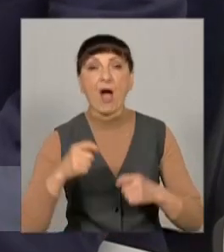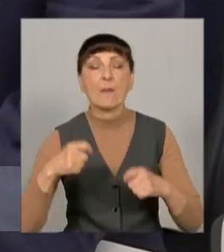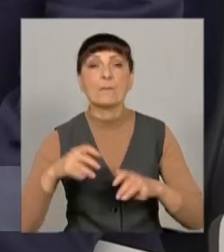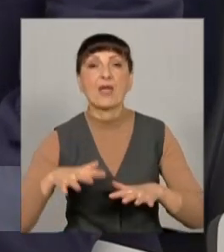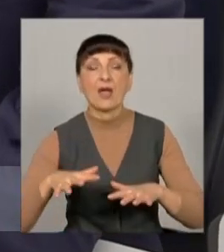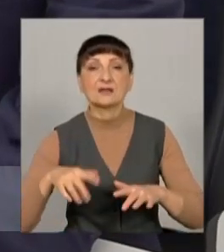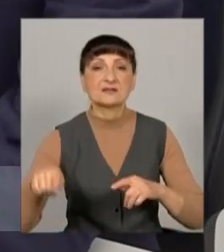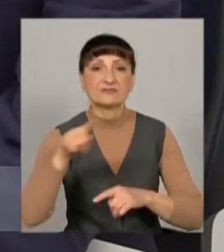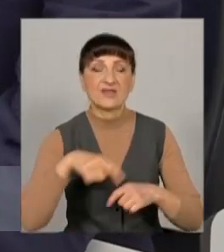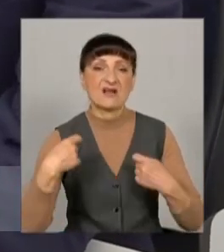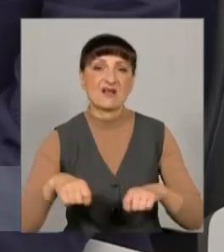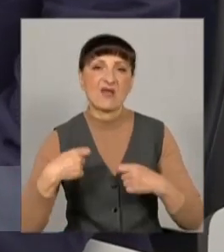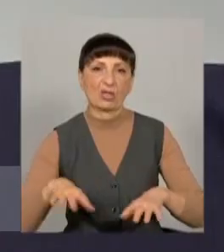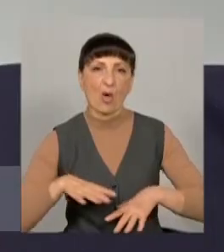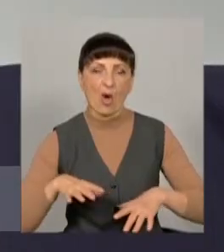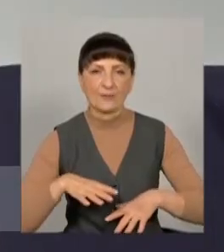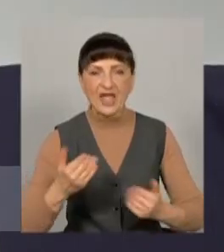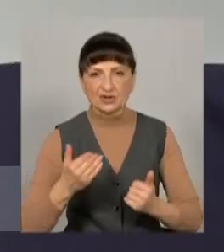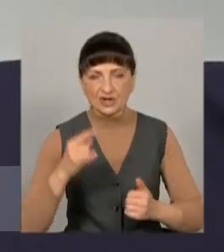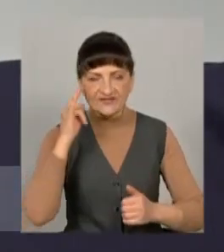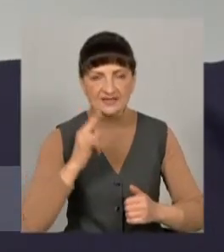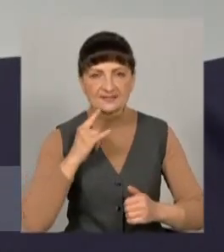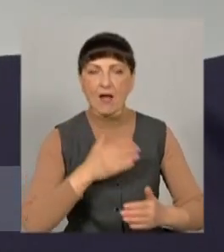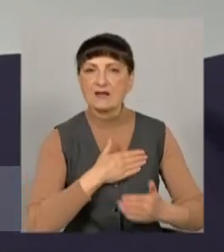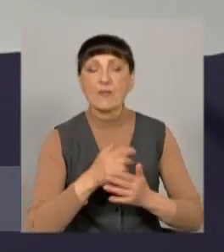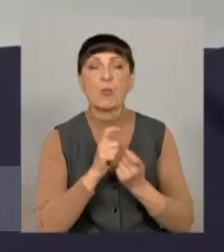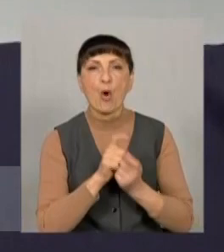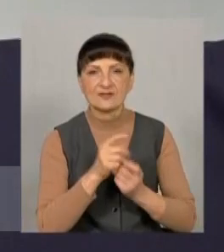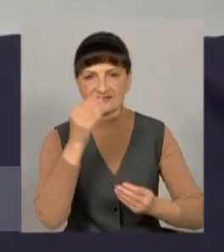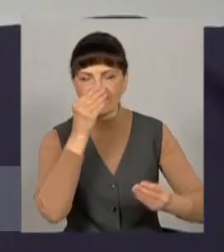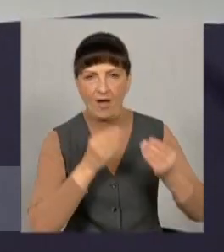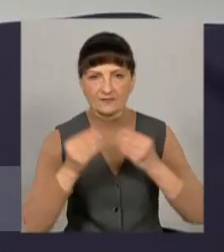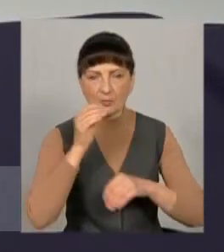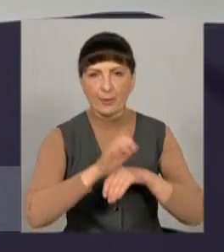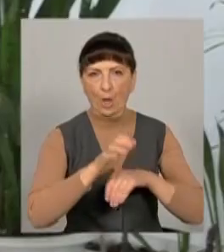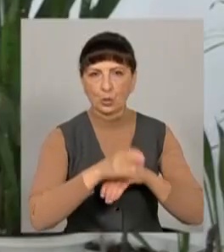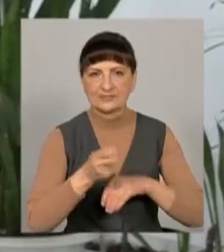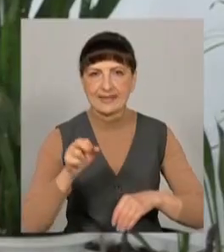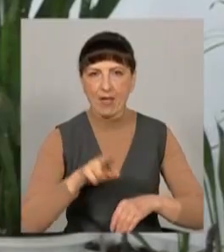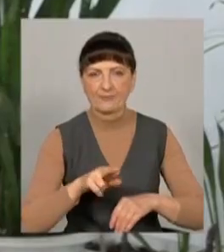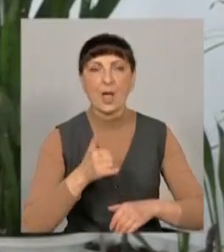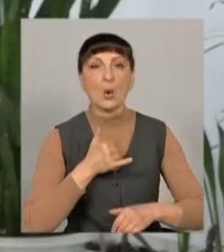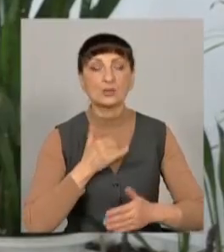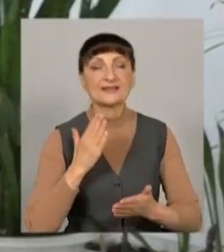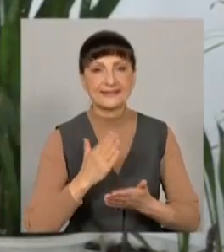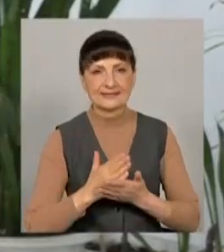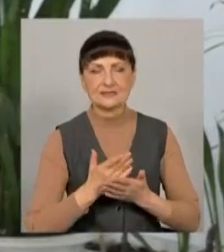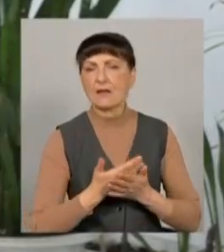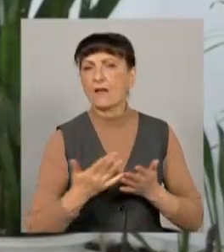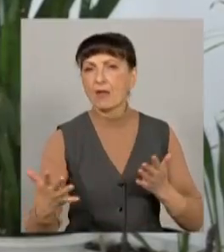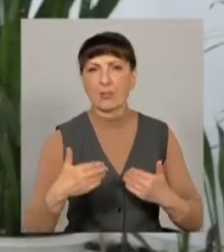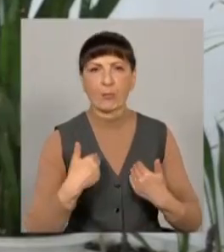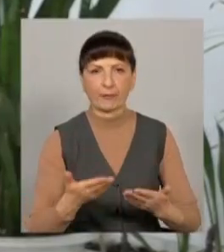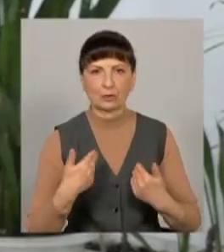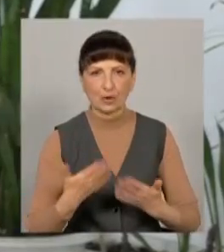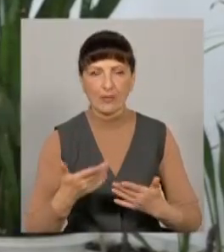располагаются на недорогих рынках. К слову, сегодня в стране активно борются с фальсифицированной продукцией. У нас есть целый ряд